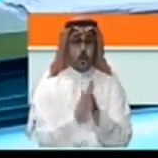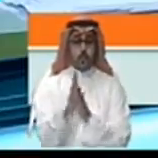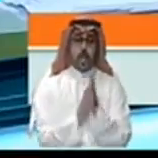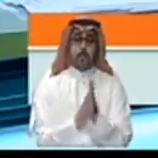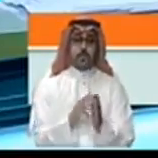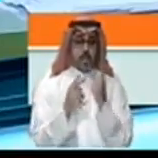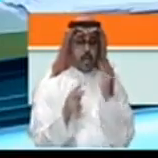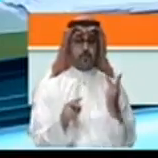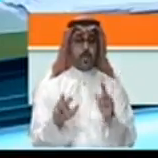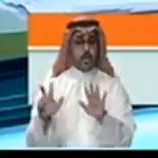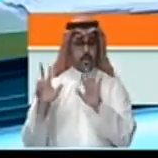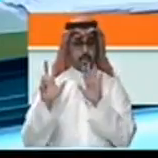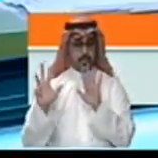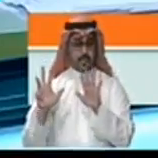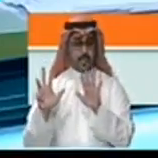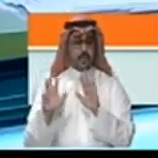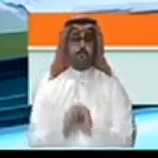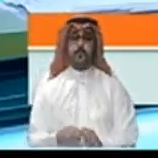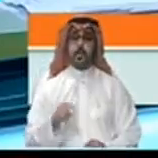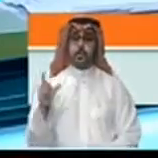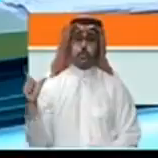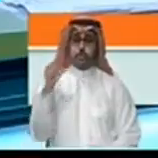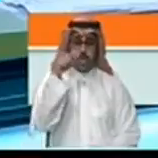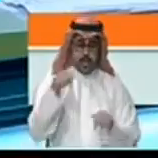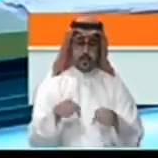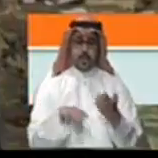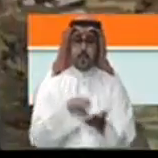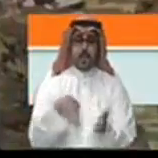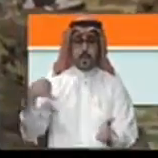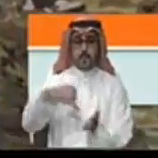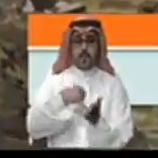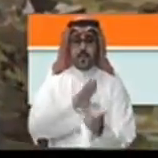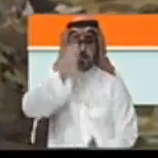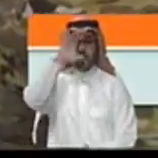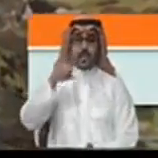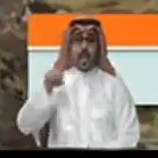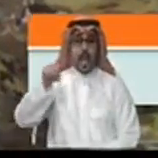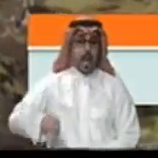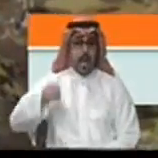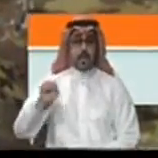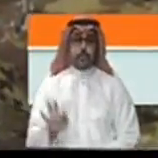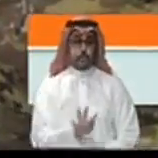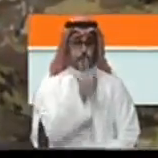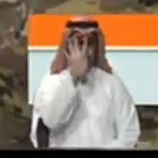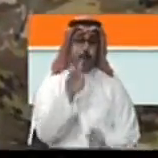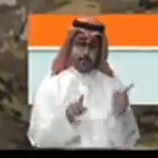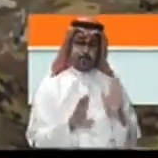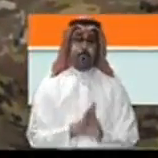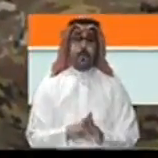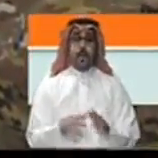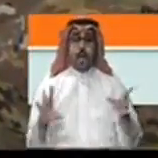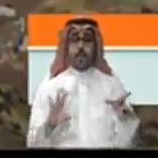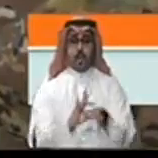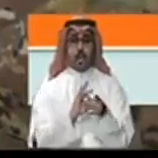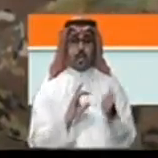2019، وتستمر فعاليات التمرين خلال الشهر الجاري بمدينة الملك خالد العسكرية في المنطقة الشمالية. ويأتي التدريب في إطار